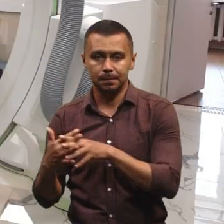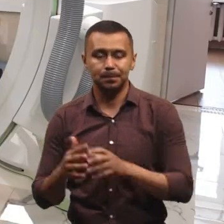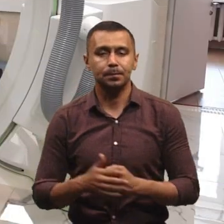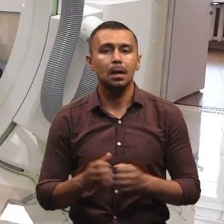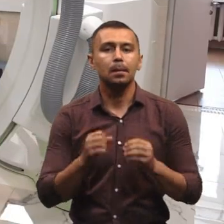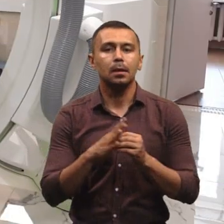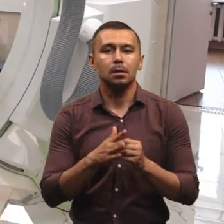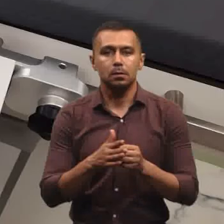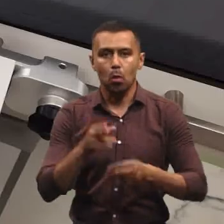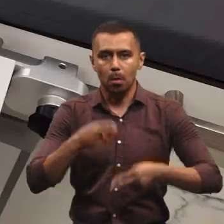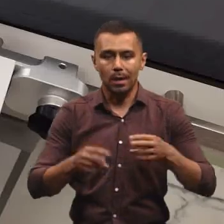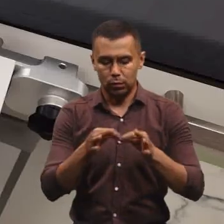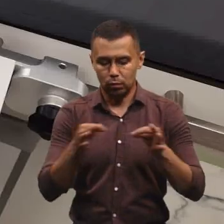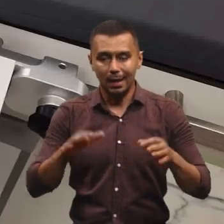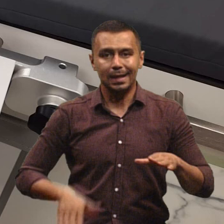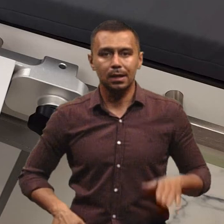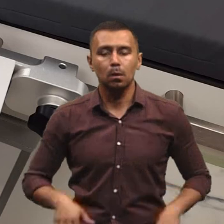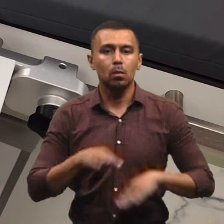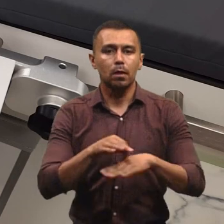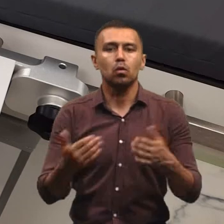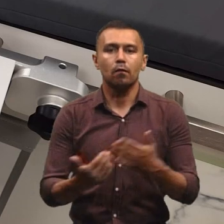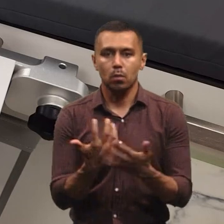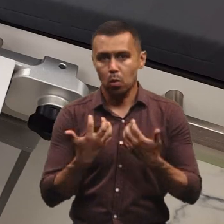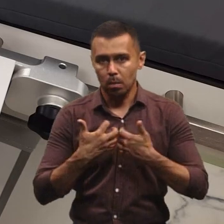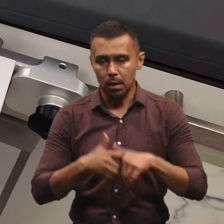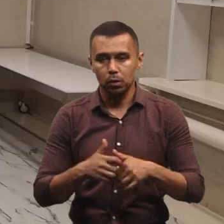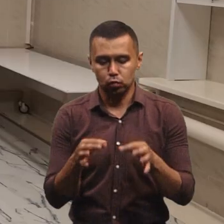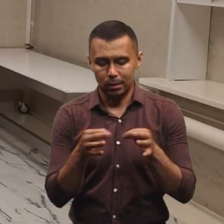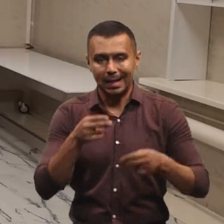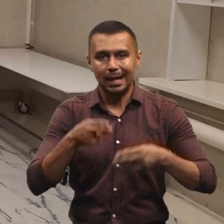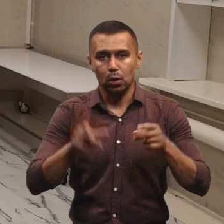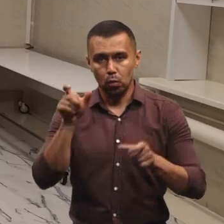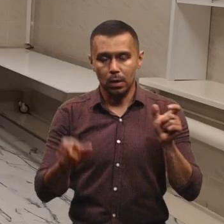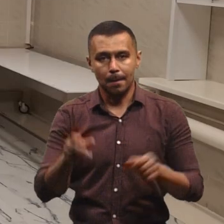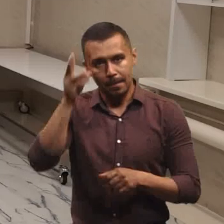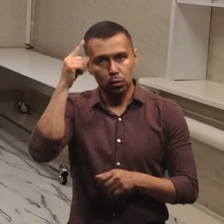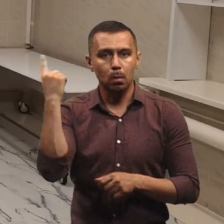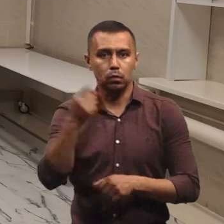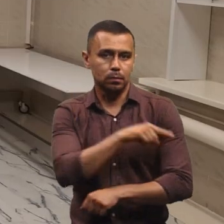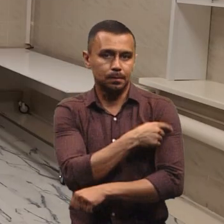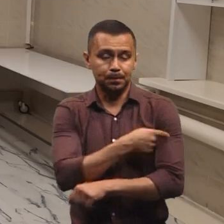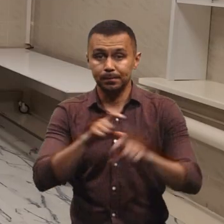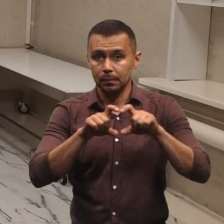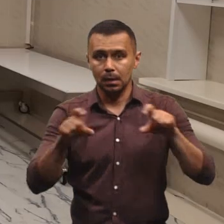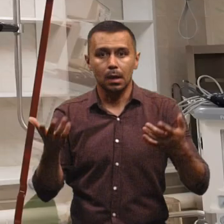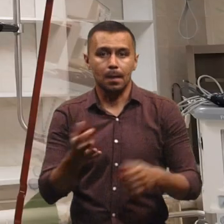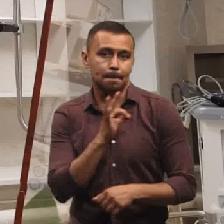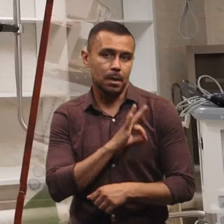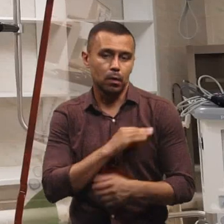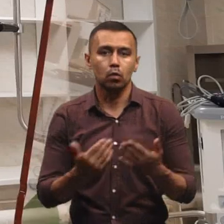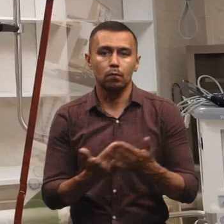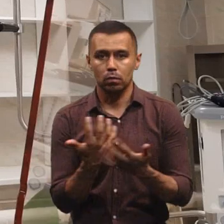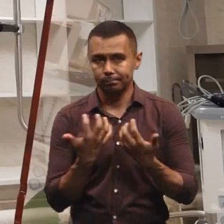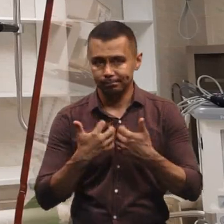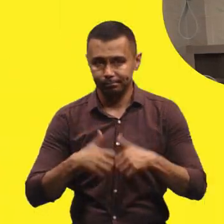15 операцій на судинах ніг провели на новому обладнанні судинні хірурги Хмельницької обласної лікарні які переваги нового